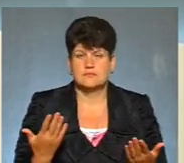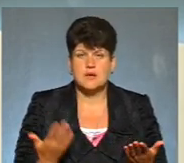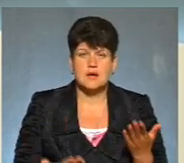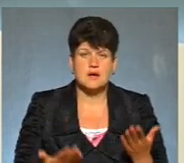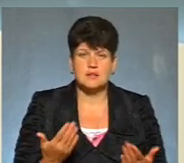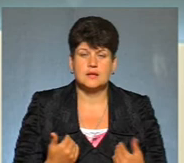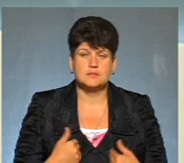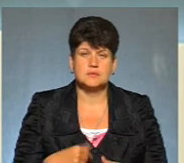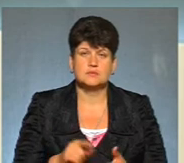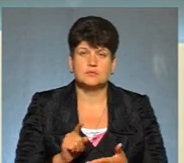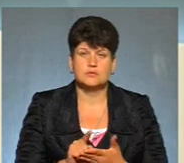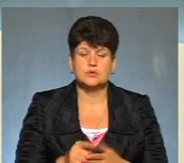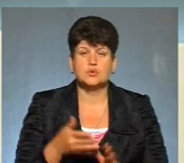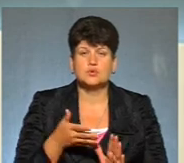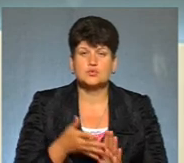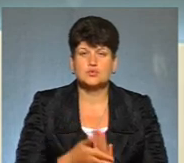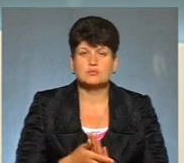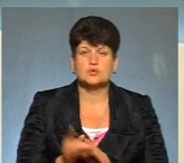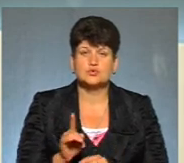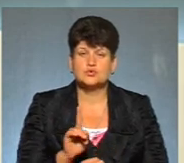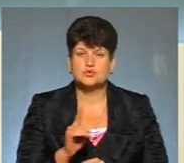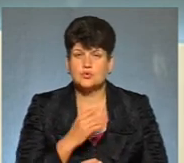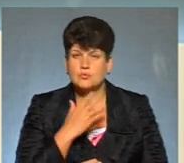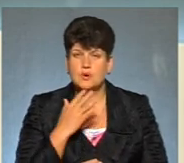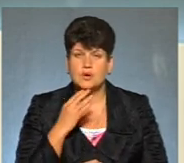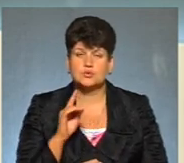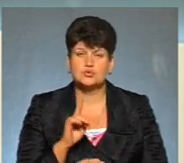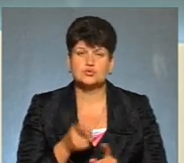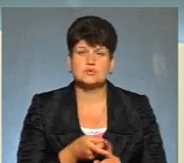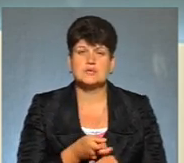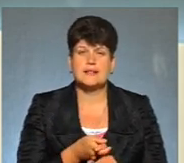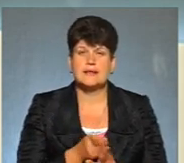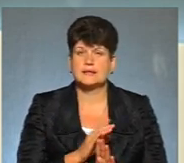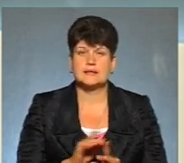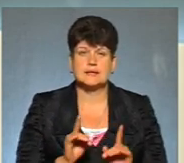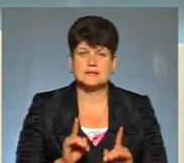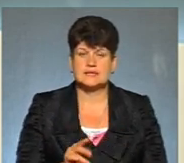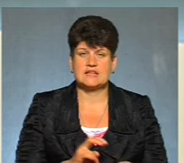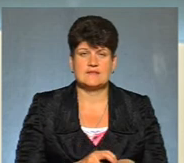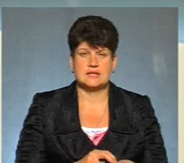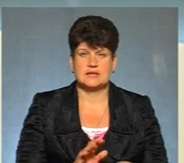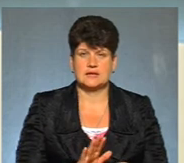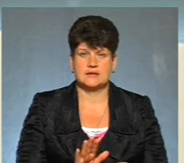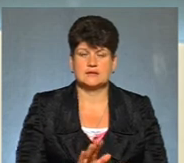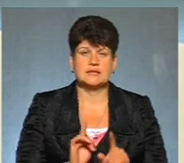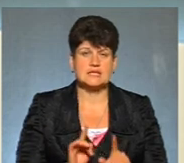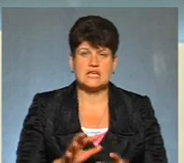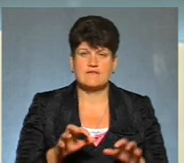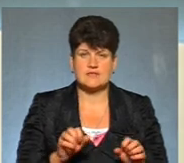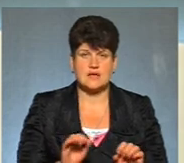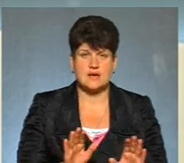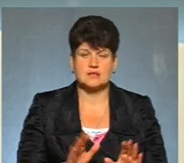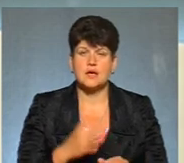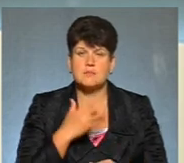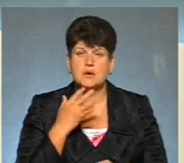ми мусимо розуміти, що багато що залежить не тільки від лікарів, не тільки від влади, а